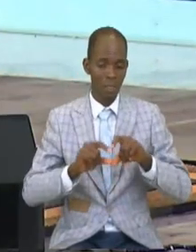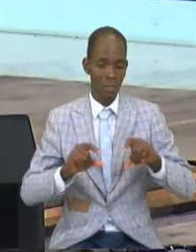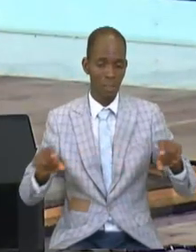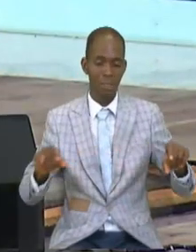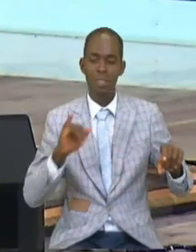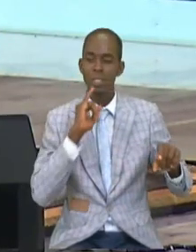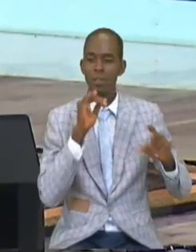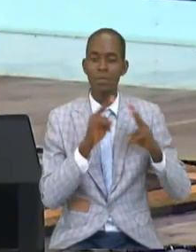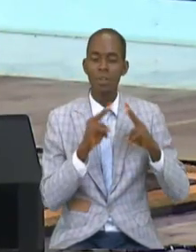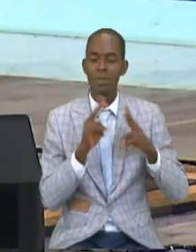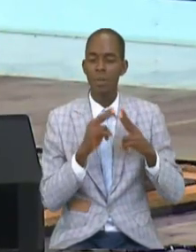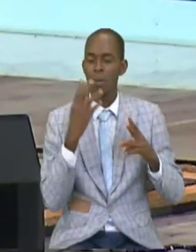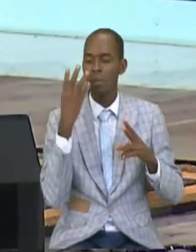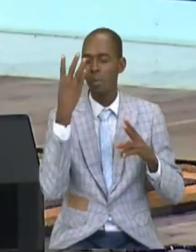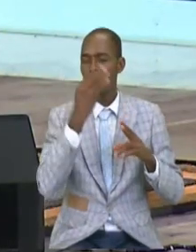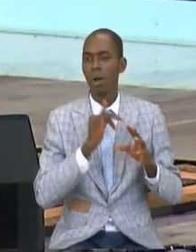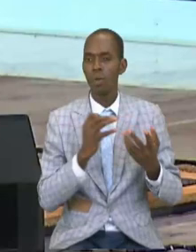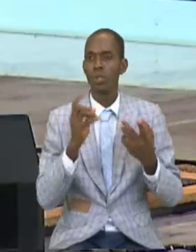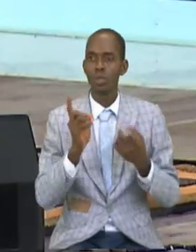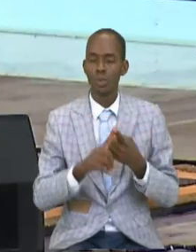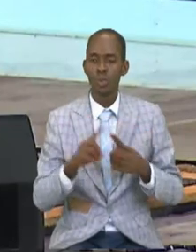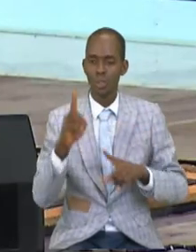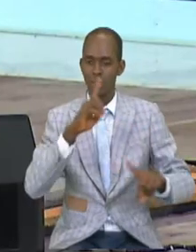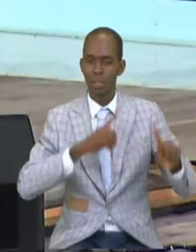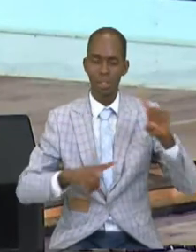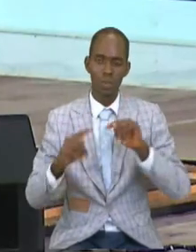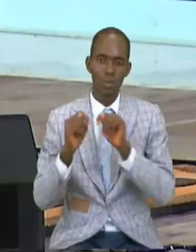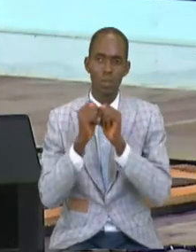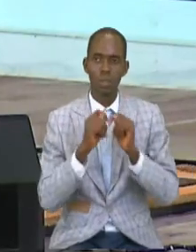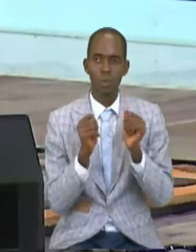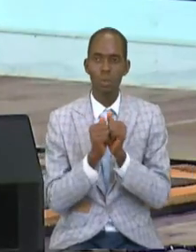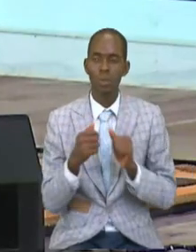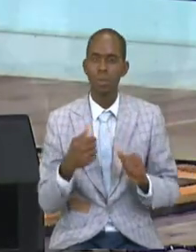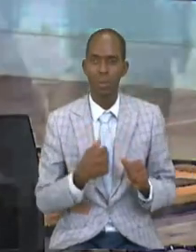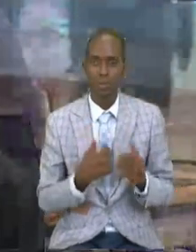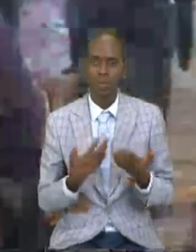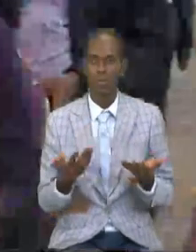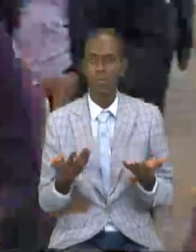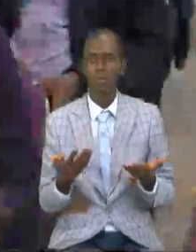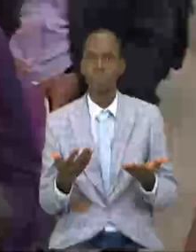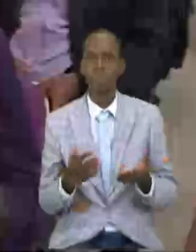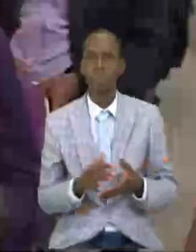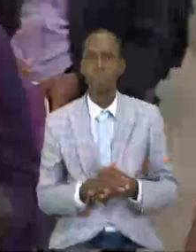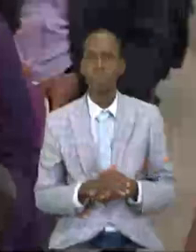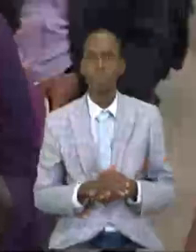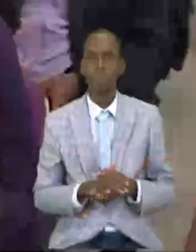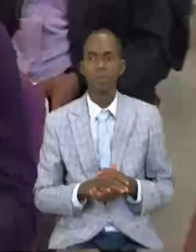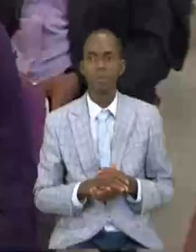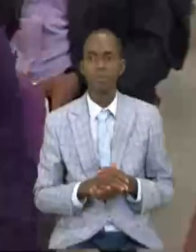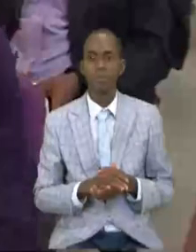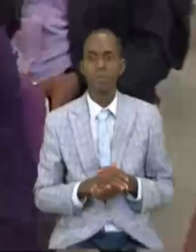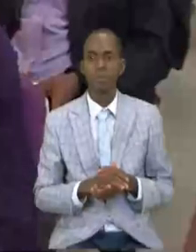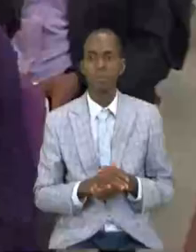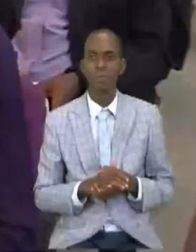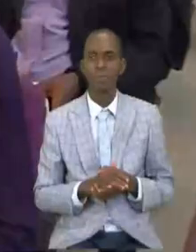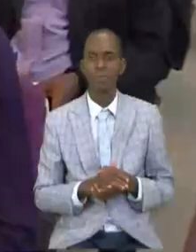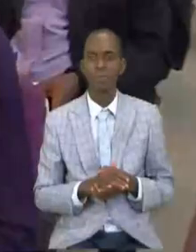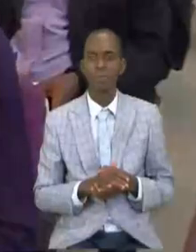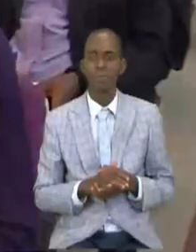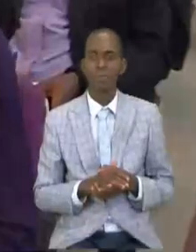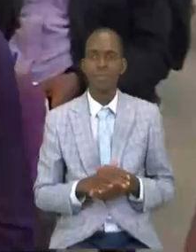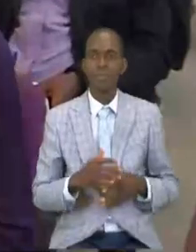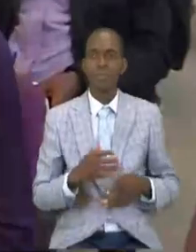La dernière phrase là-bas, je veux que vous lisez cela pour moi. Dernière partie. Je remplirai le nombre